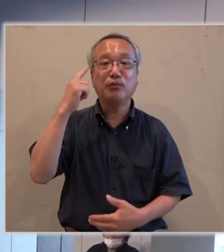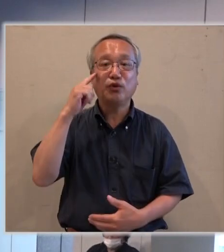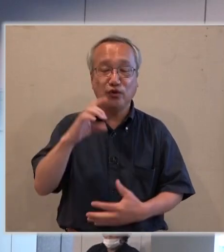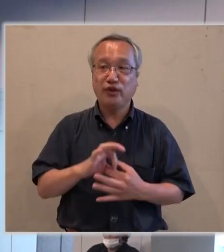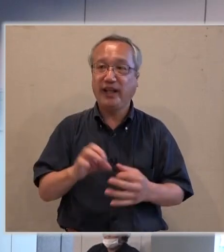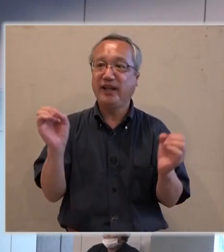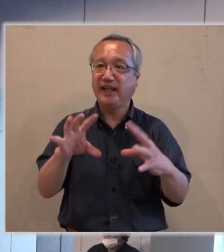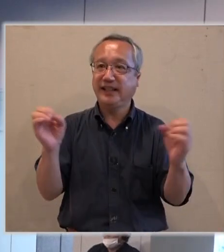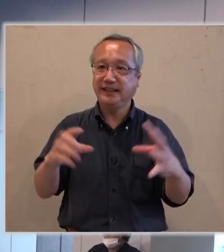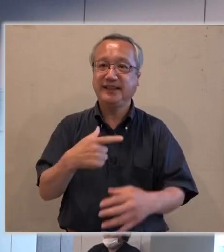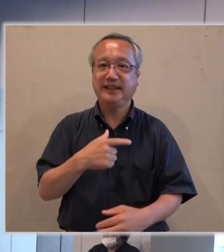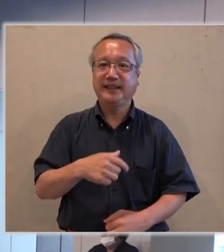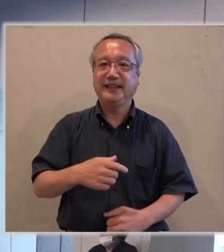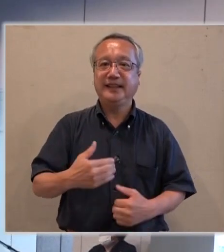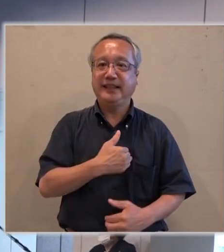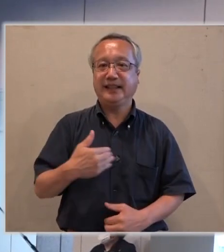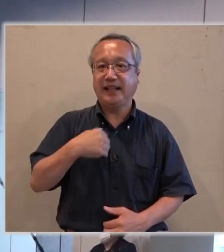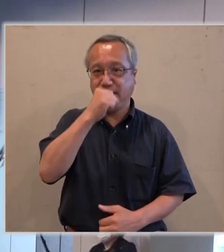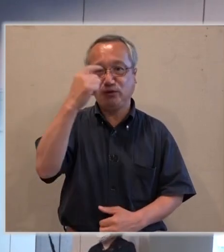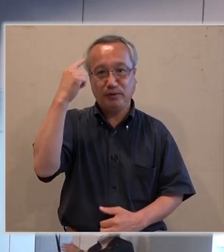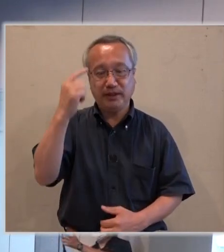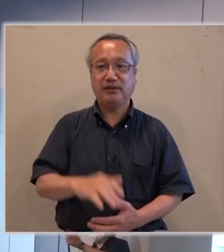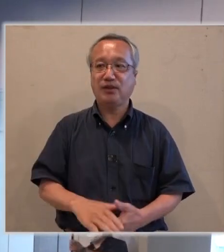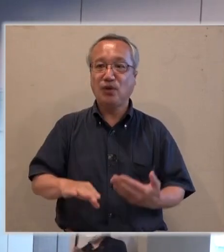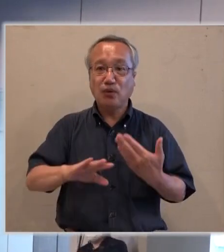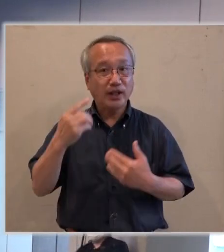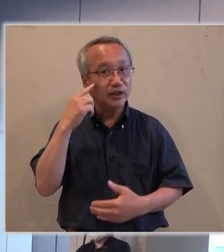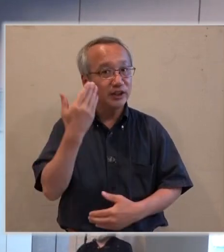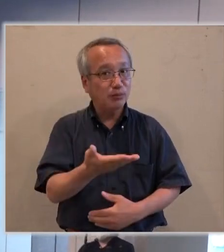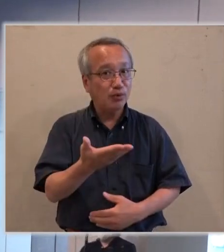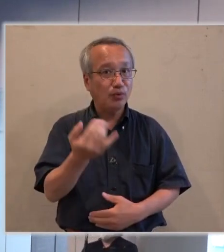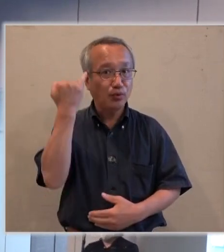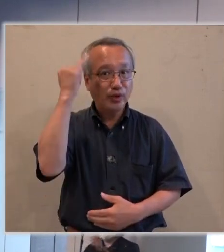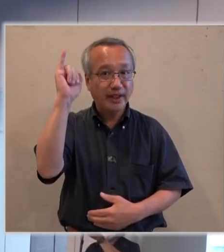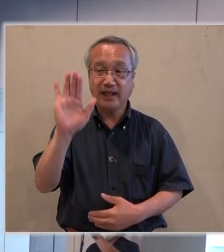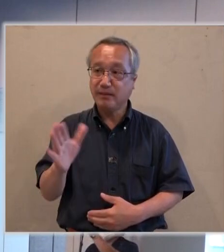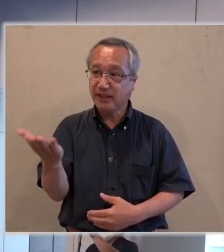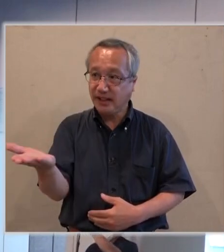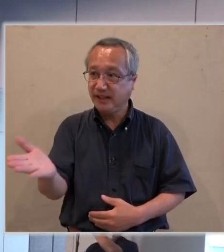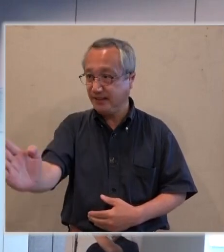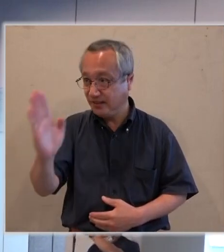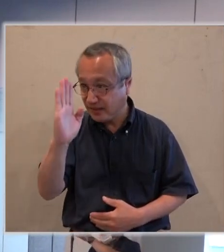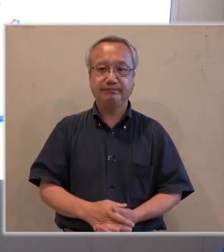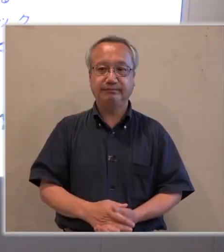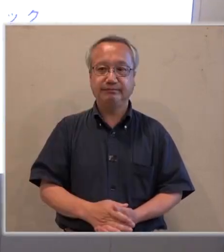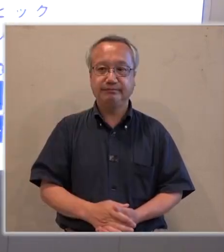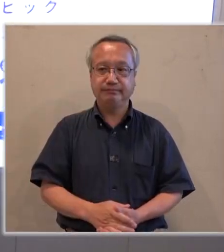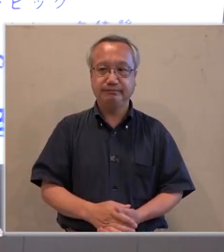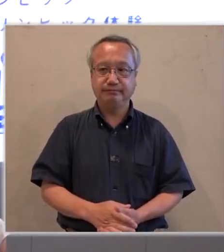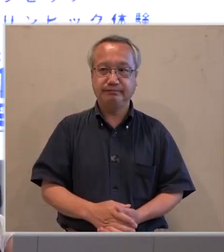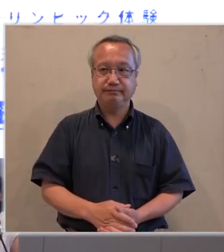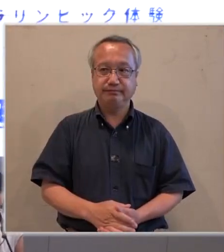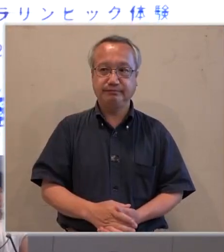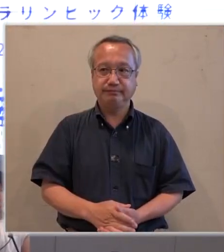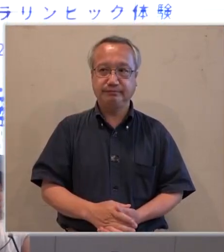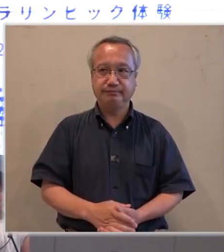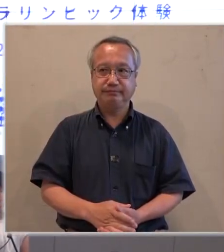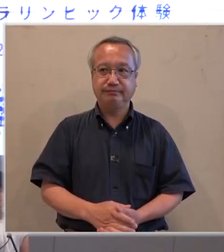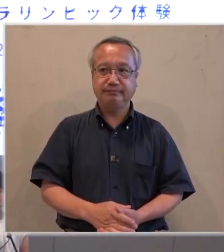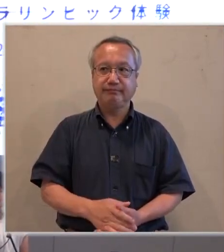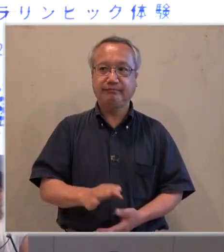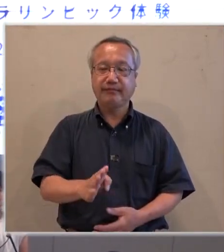話をさせていただければと思います。他に何かご質問やご意見等ある方いらっしゃいますでしょうか。お願いします。 まず事